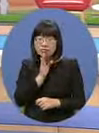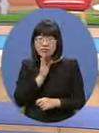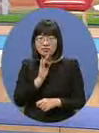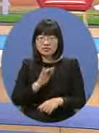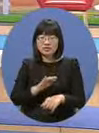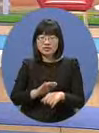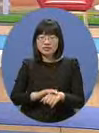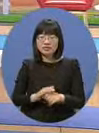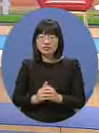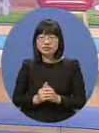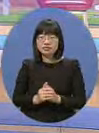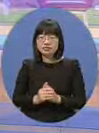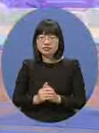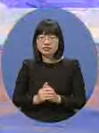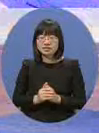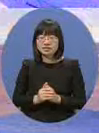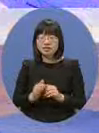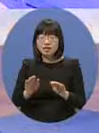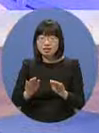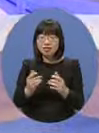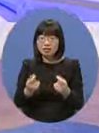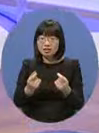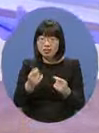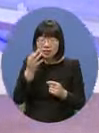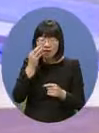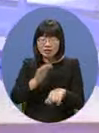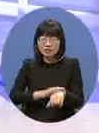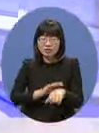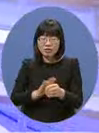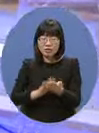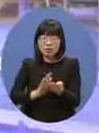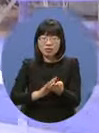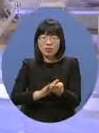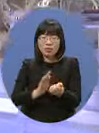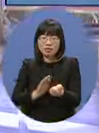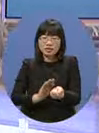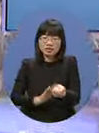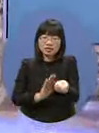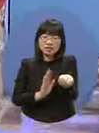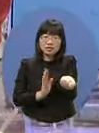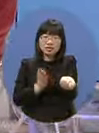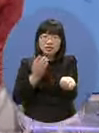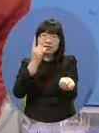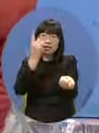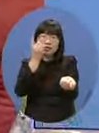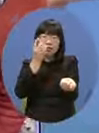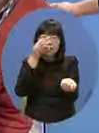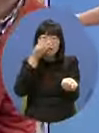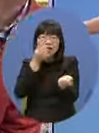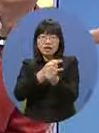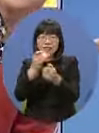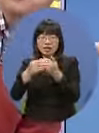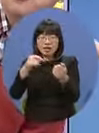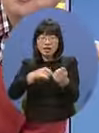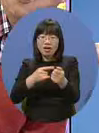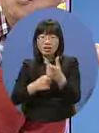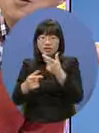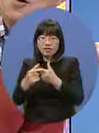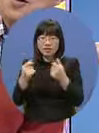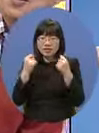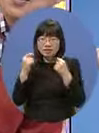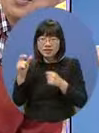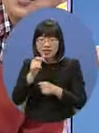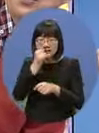손목을 하는 것보다 네. 여기서 살짝만 이렇게 네. 손목이 천장을 향하게 네. 채워주시면 아~ 이 안쪽으로 더 힘이 꽉 들어가죠. 그게 힘든데요? 네, 오.